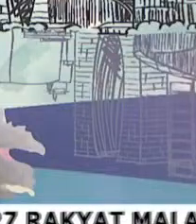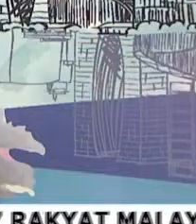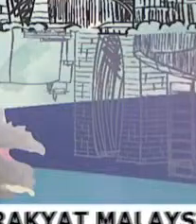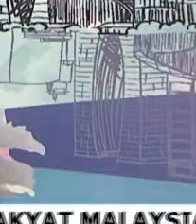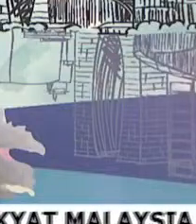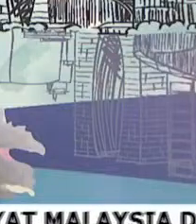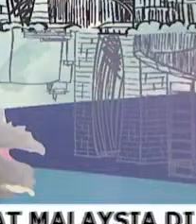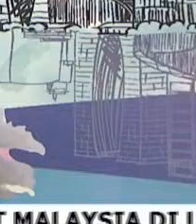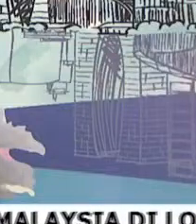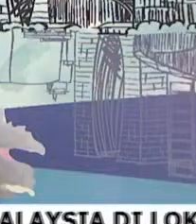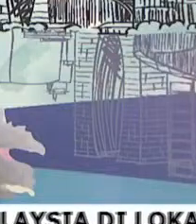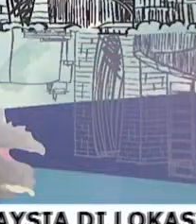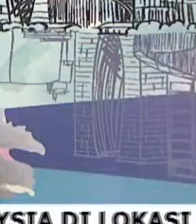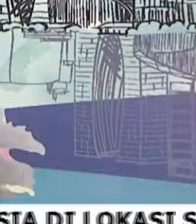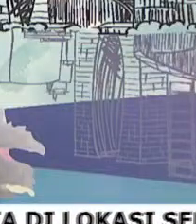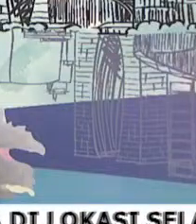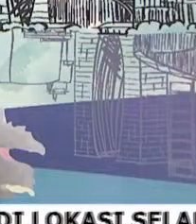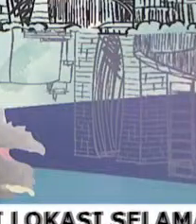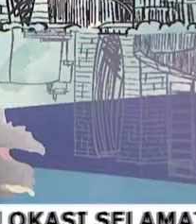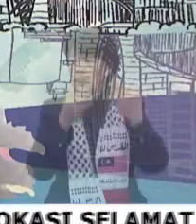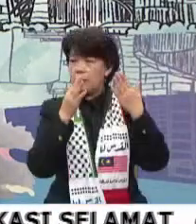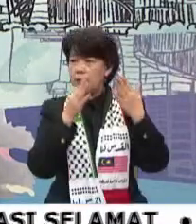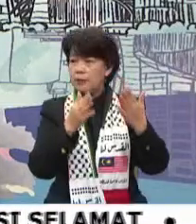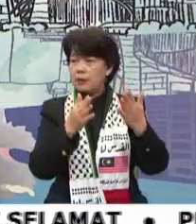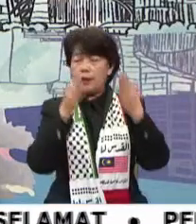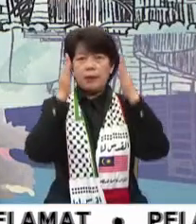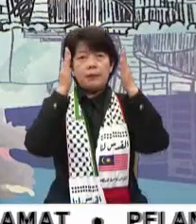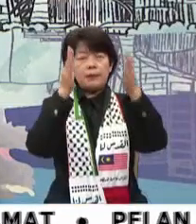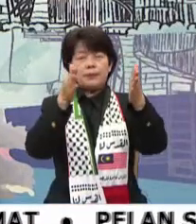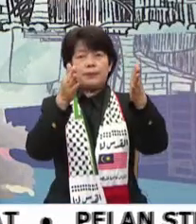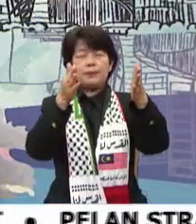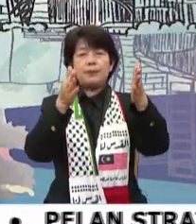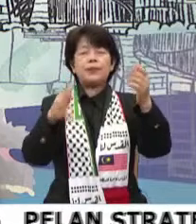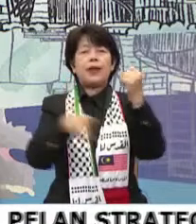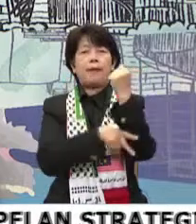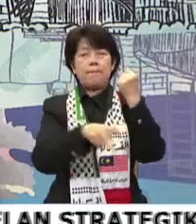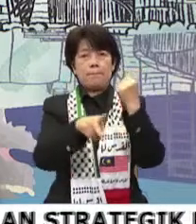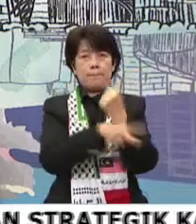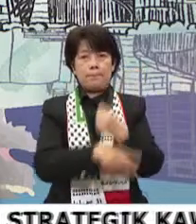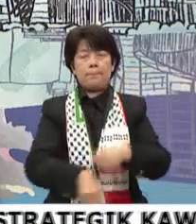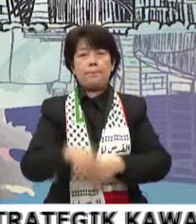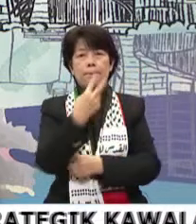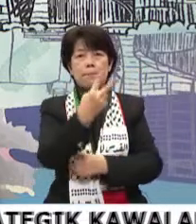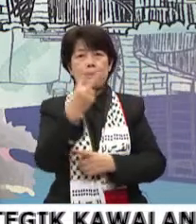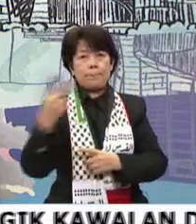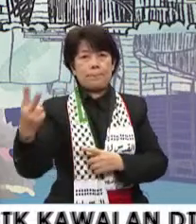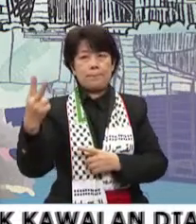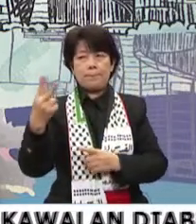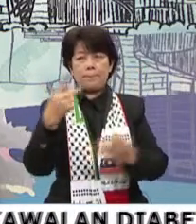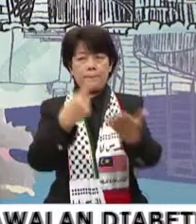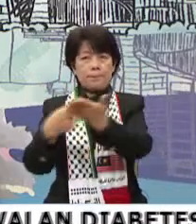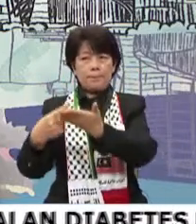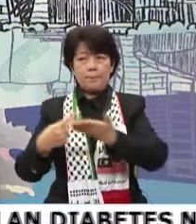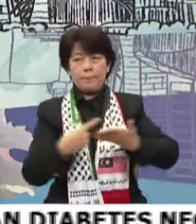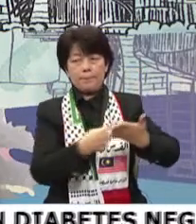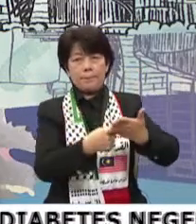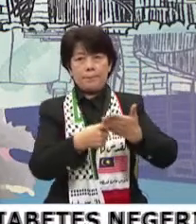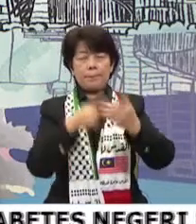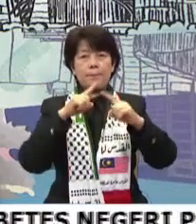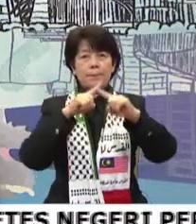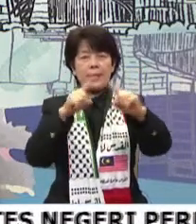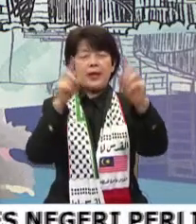baik bertemu kembali langsung dari parlimen dan ketika ini kita sudah bawakan kepada anda di kedua-dua dewan persidangan dewan rakyat dan juga di